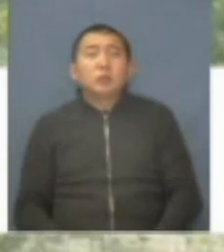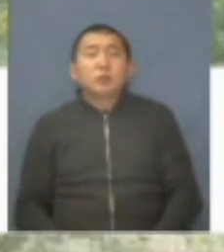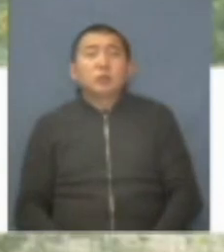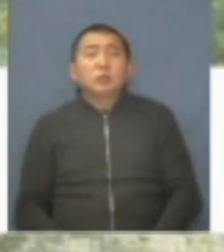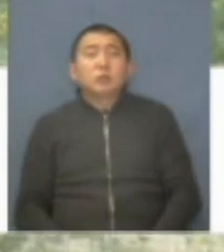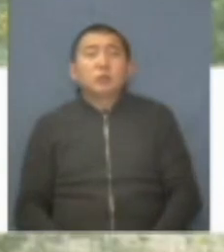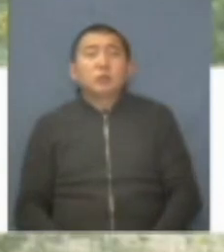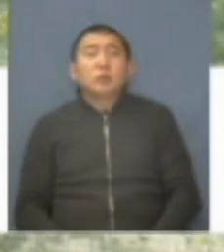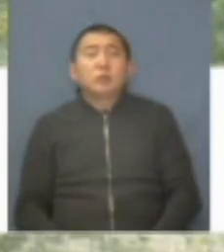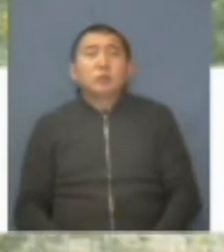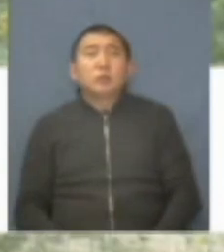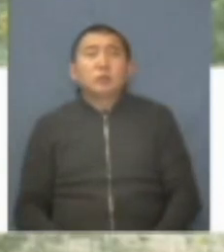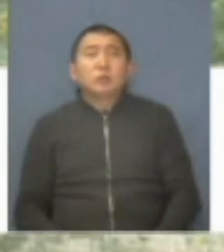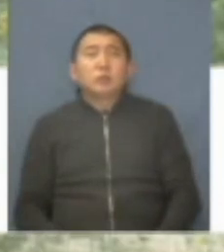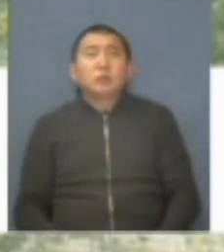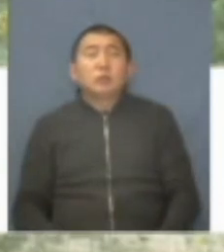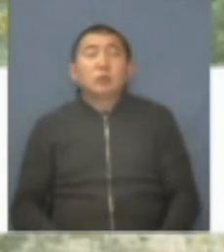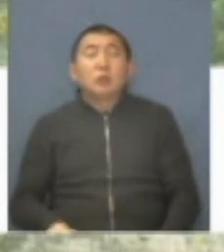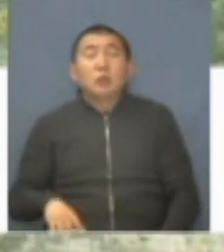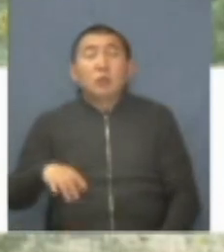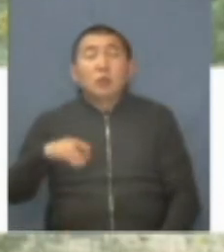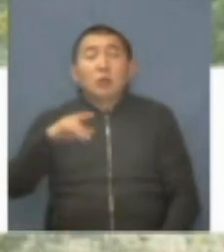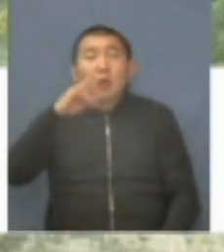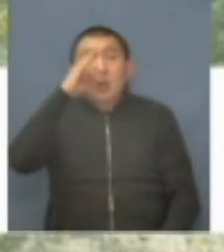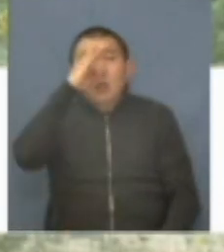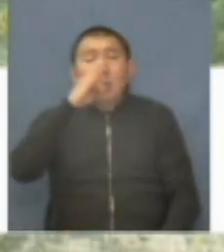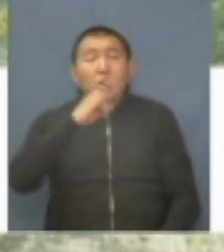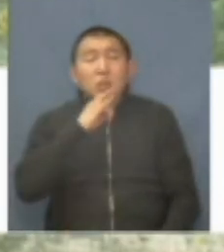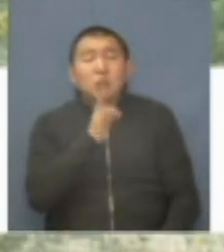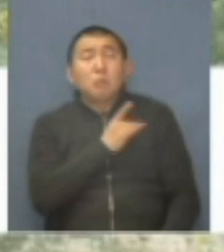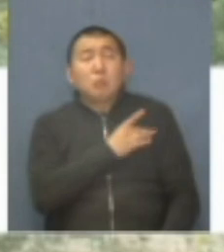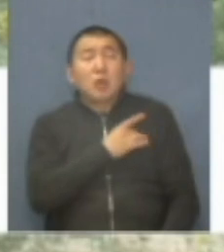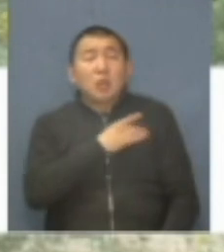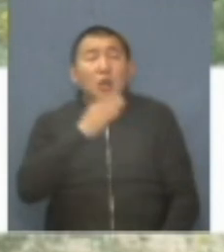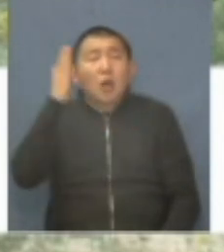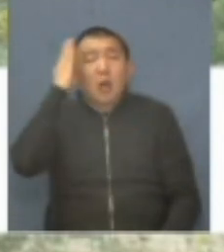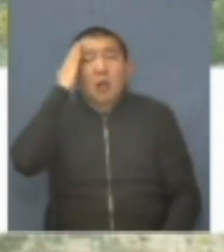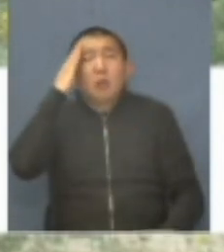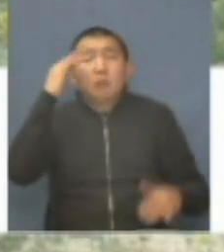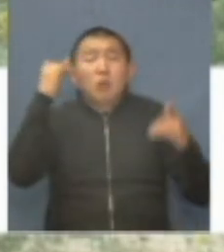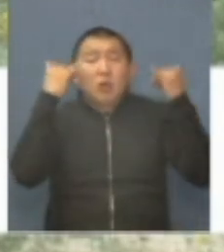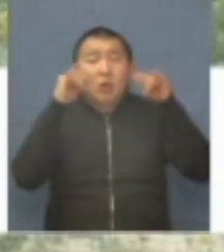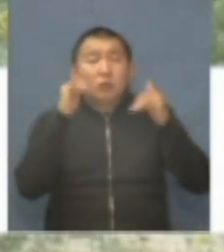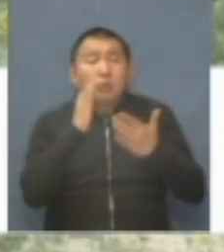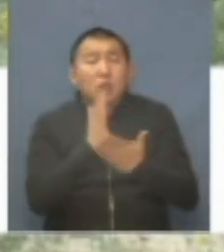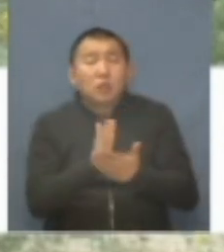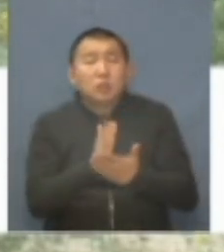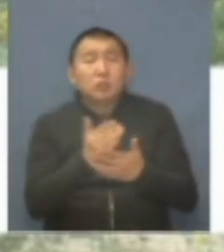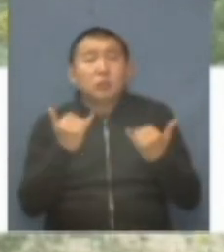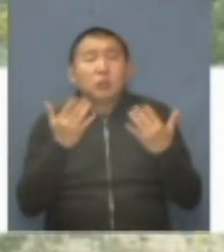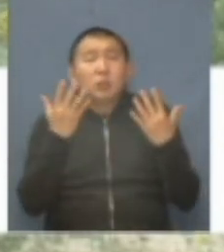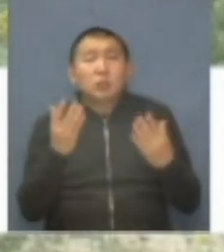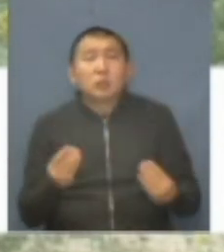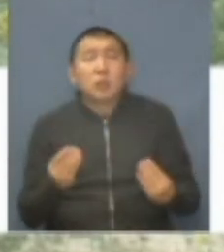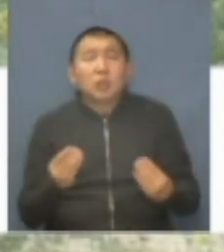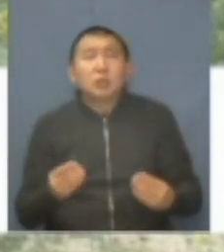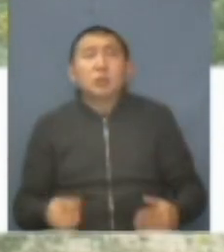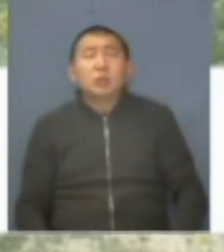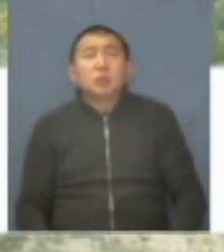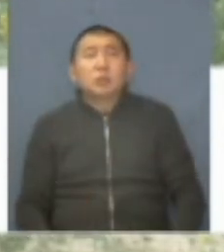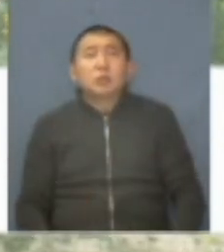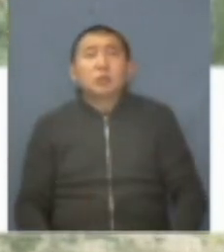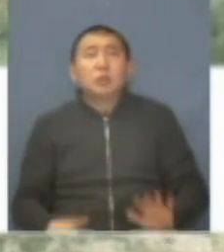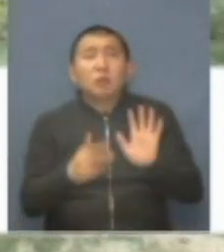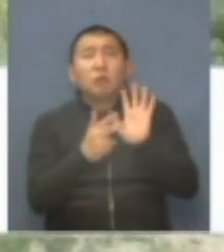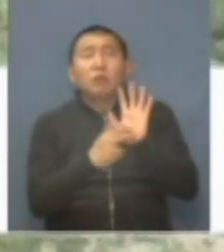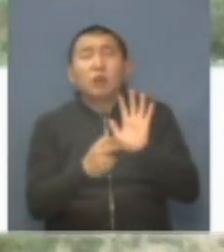день казахское белоголовое. Мы хозяйство первого класса. На сегодняшний день у нас маточного